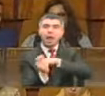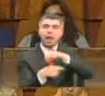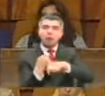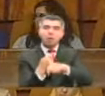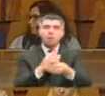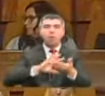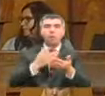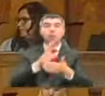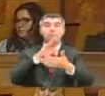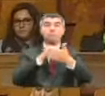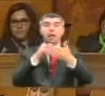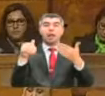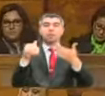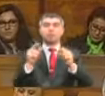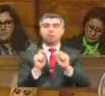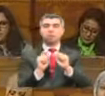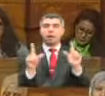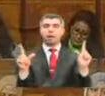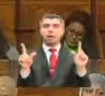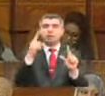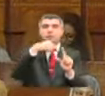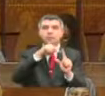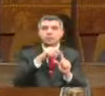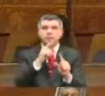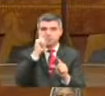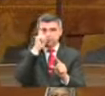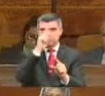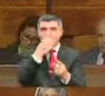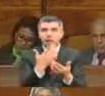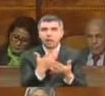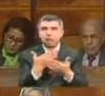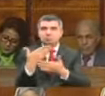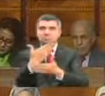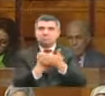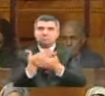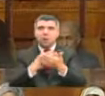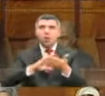طريق وضع برنامج خاص للمساعدة المعمارية والتقنية والهندسية